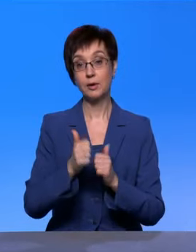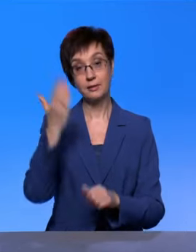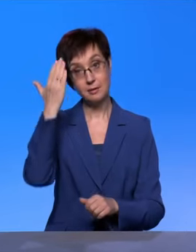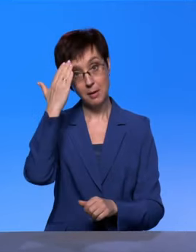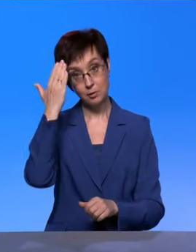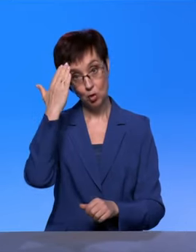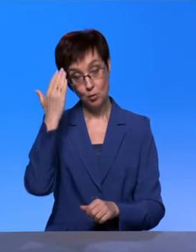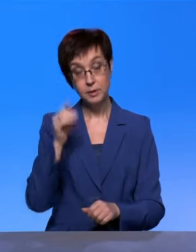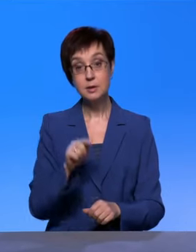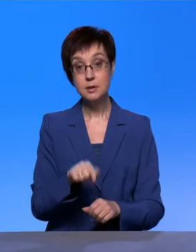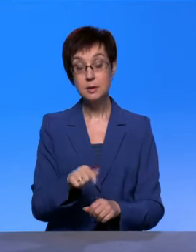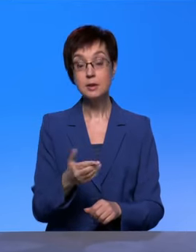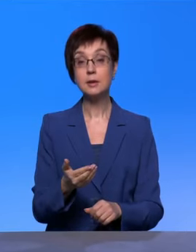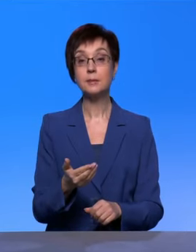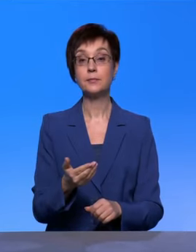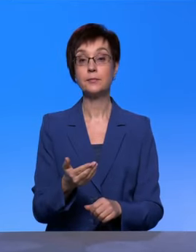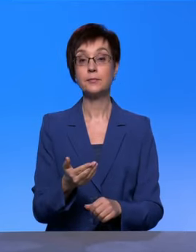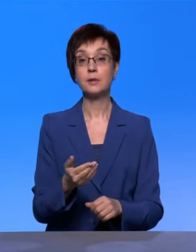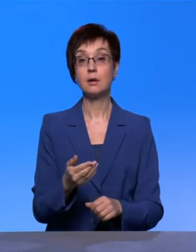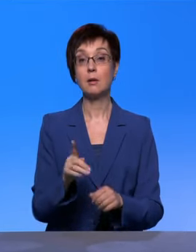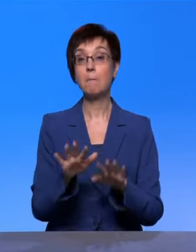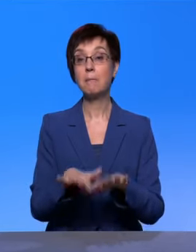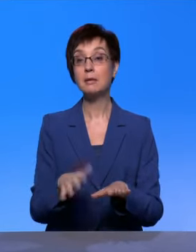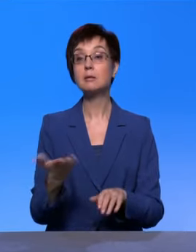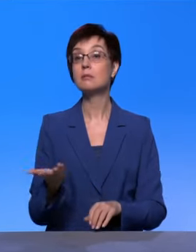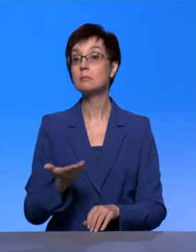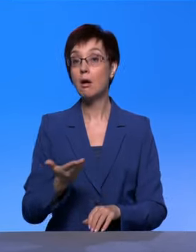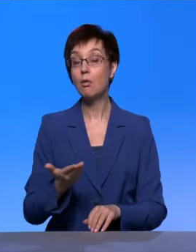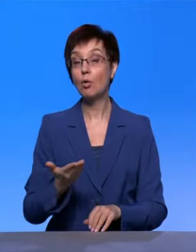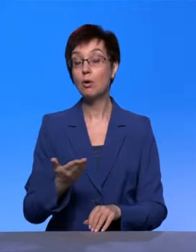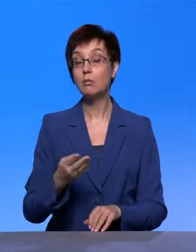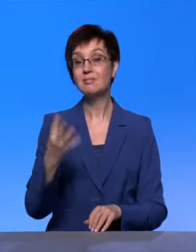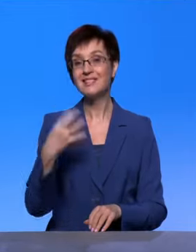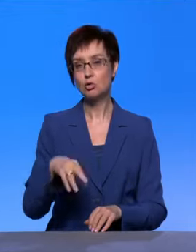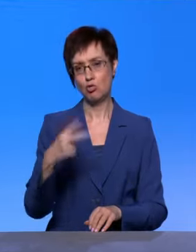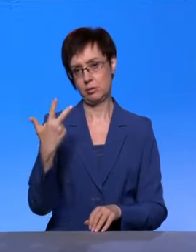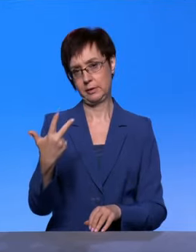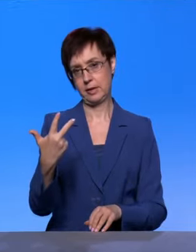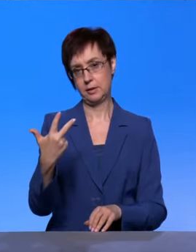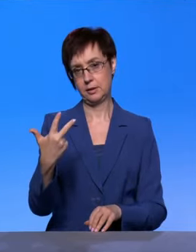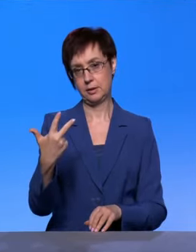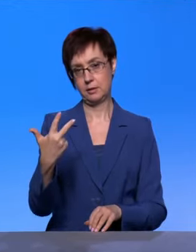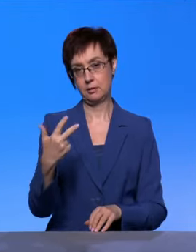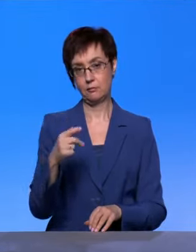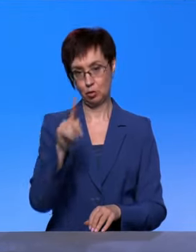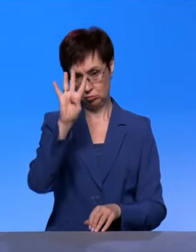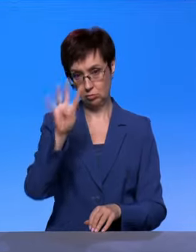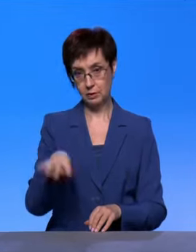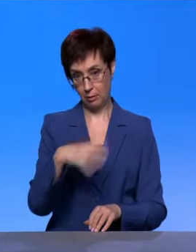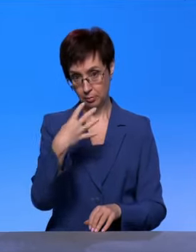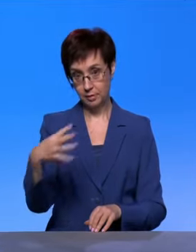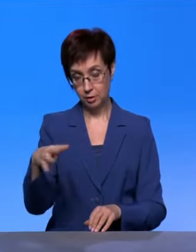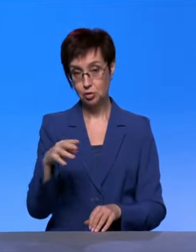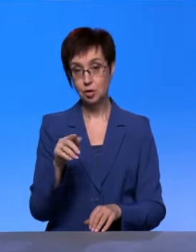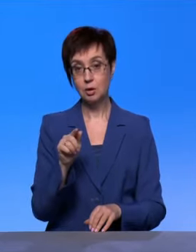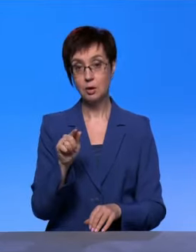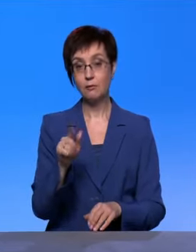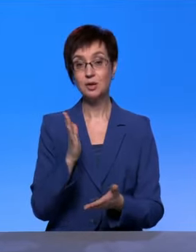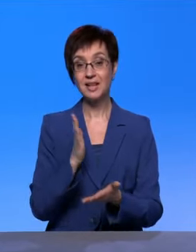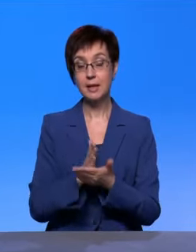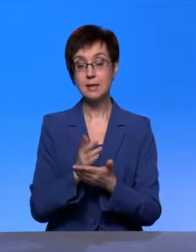по конкурентоспособности на 43-м месте. Вот табличка. И посмотрите, вот здесь вот есть серая зона